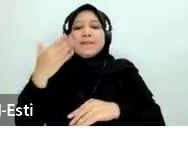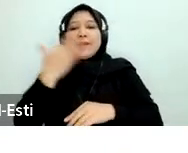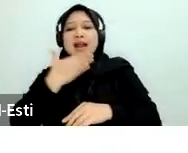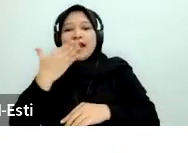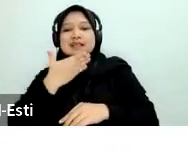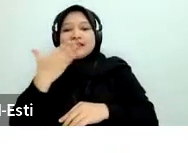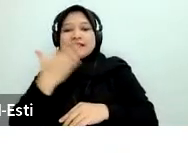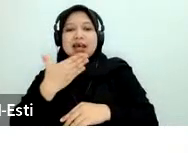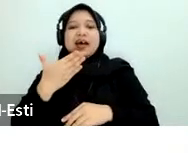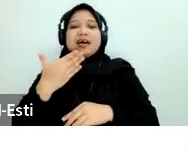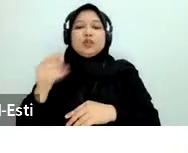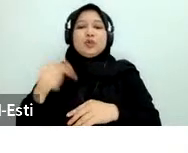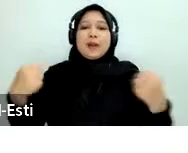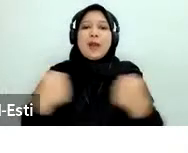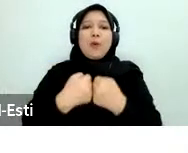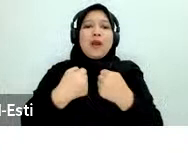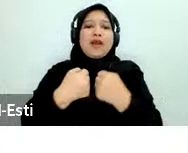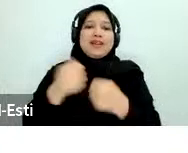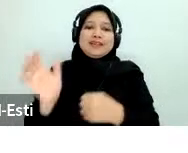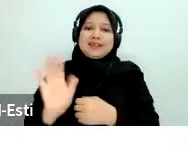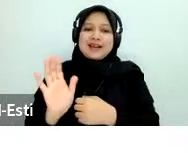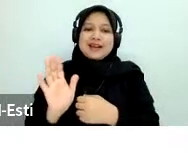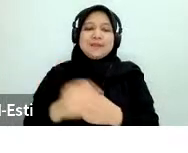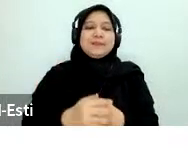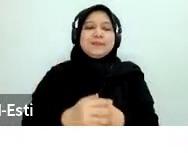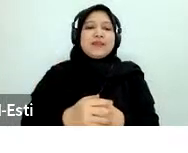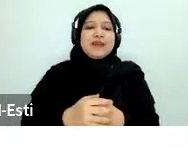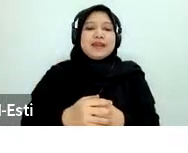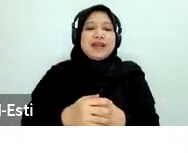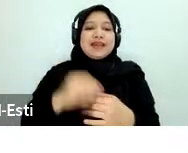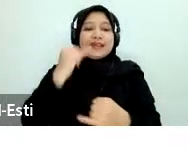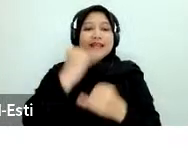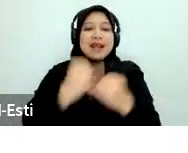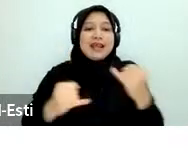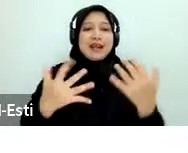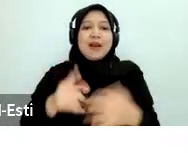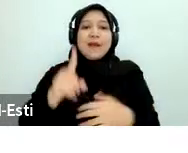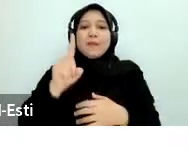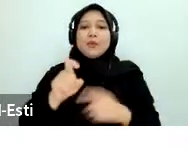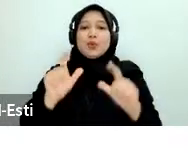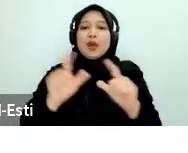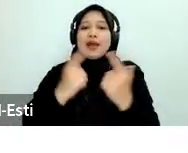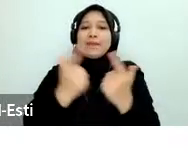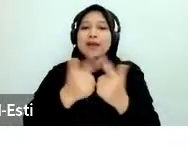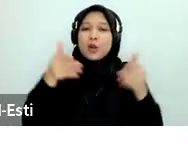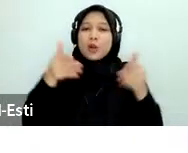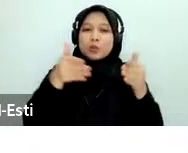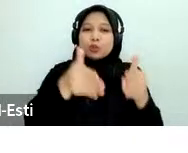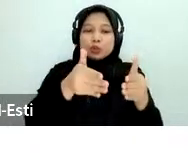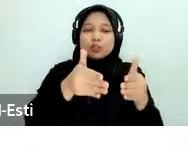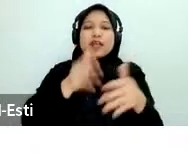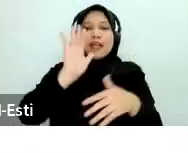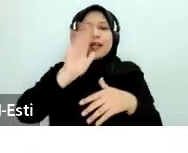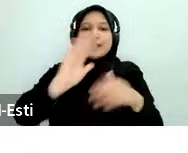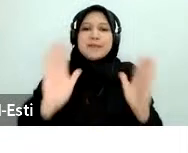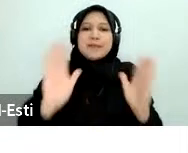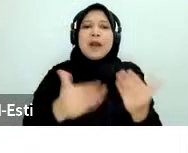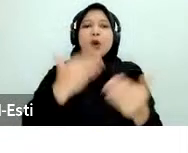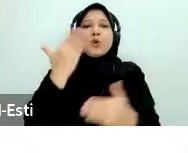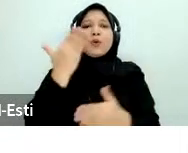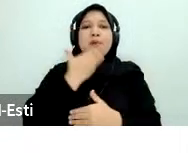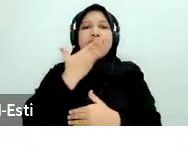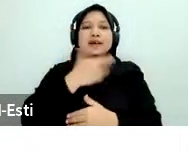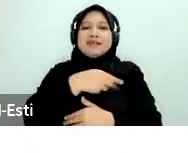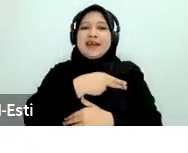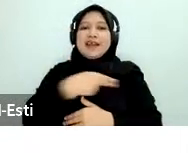KUHP aneh terakhir menurut saya perlu ada lembaga khusus yang intensif membangun bahasa indonesia hukum khusus